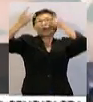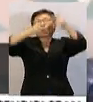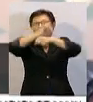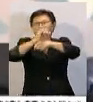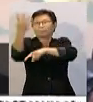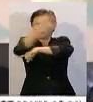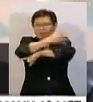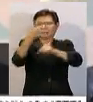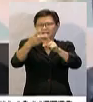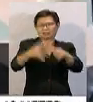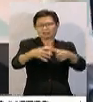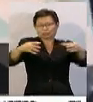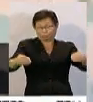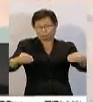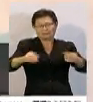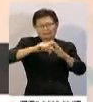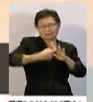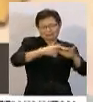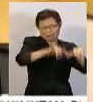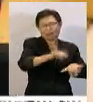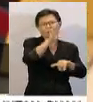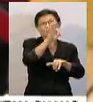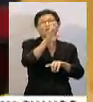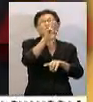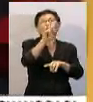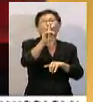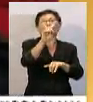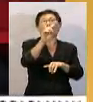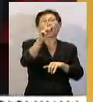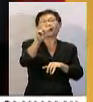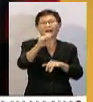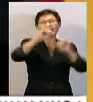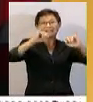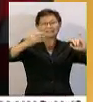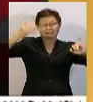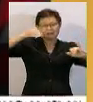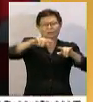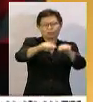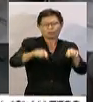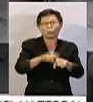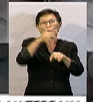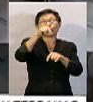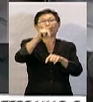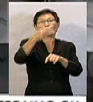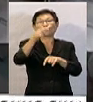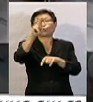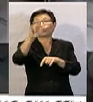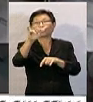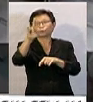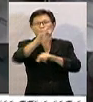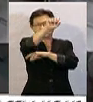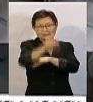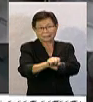kerja 4 hari beliau ke Jepun sejak berada di Fukuoka Isnin lalu. Oyata dalam wilayah Kyushu terletak di selatan